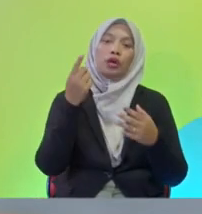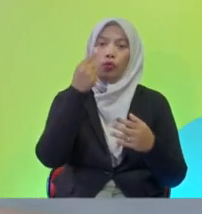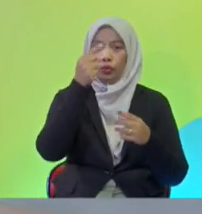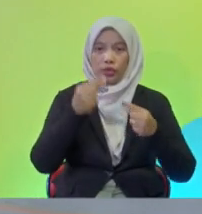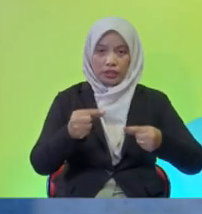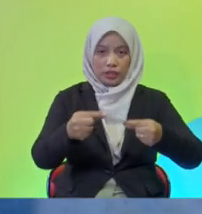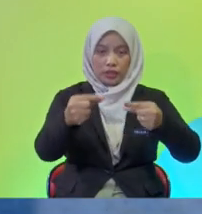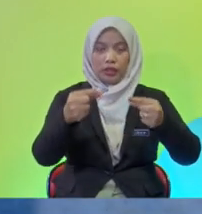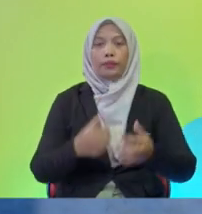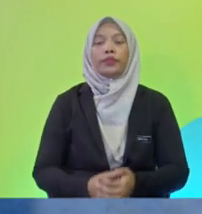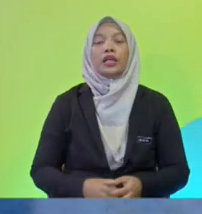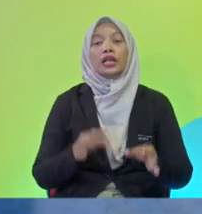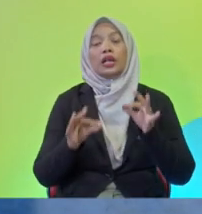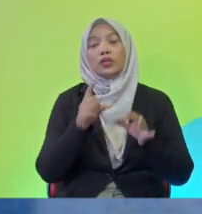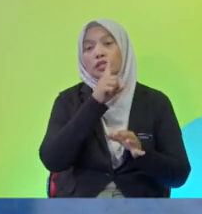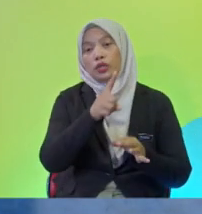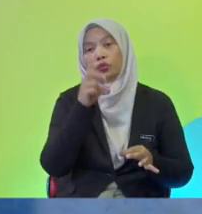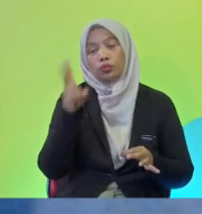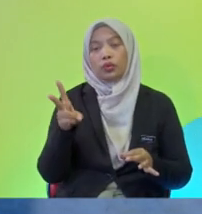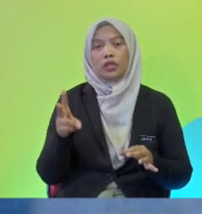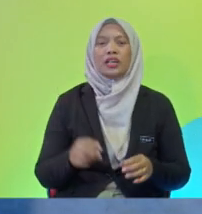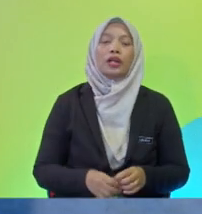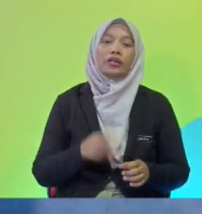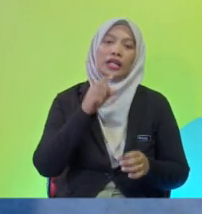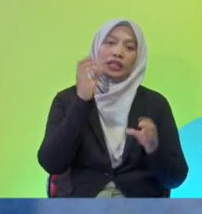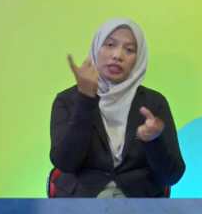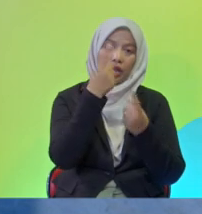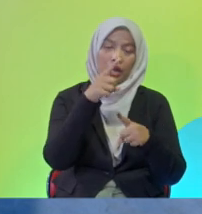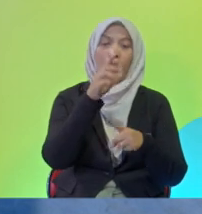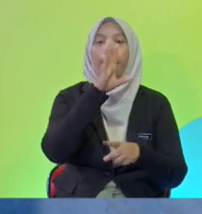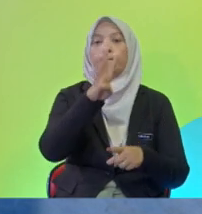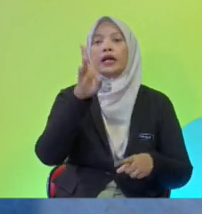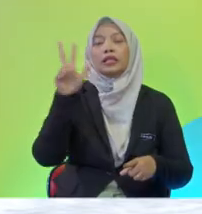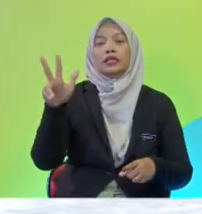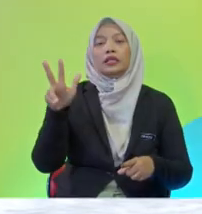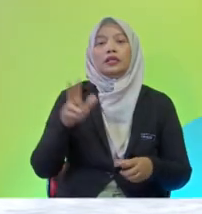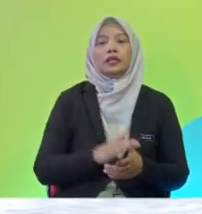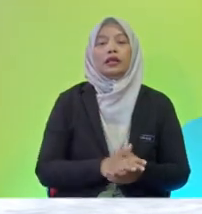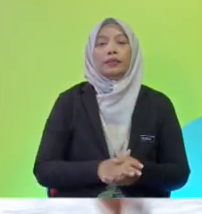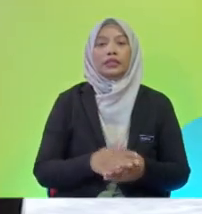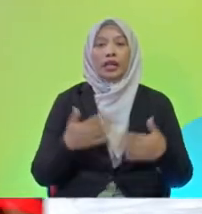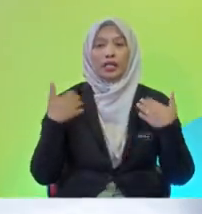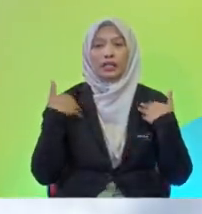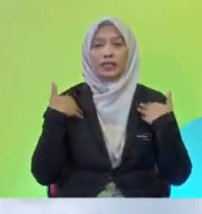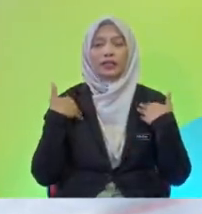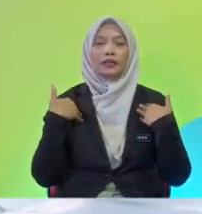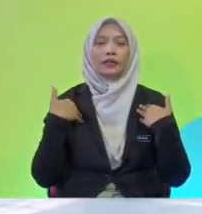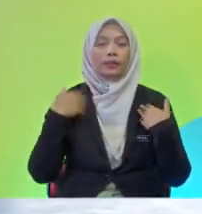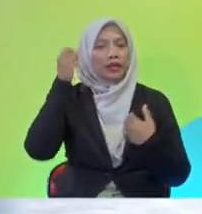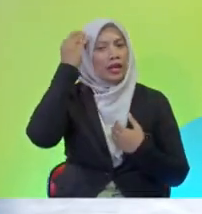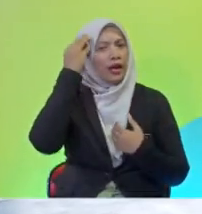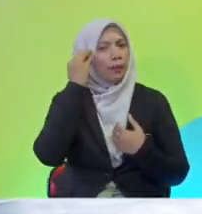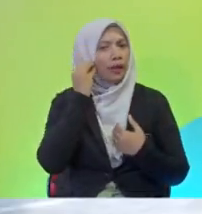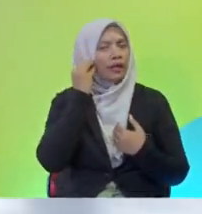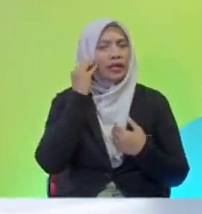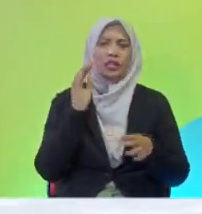Bola datang serentak. Kalau satu, dua, dia senyum elak. Tapi kalau datang sekali empat, sekali tiga, macam Aiman pun dah ada pengalaman tadi kan. Susah nak